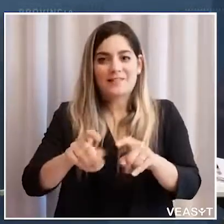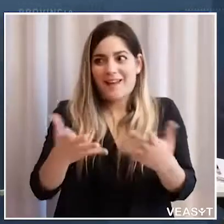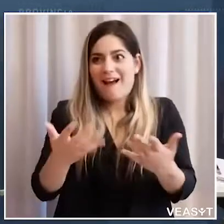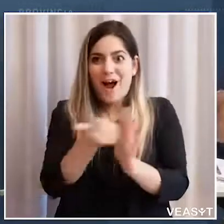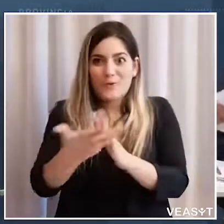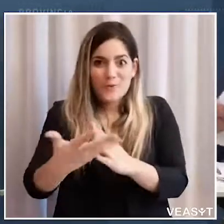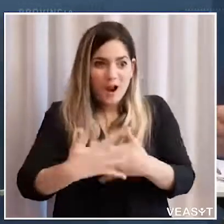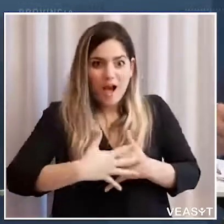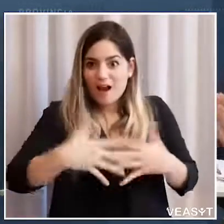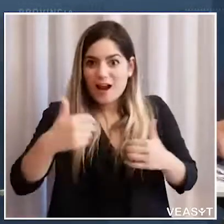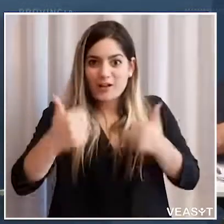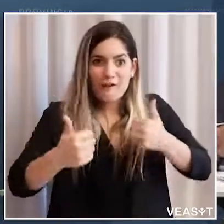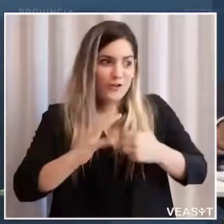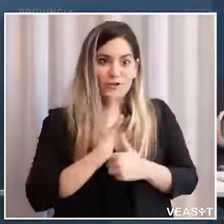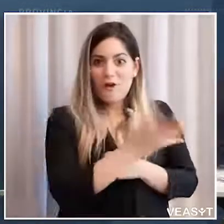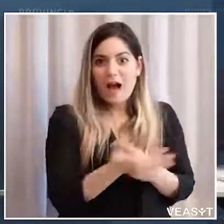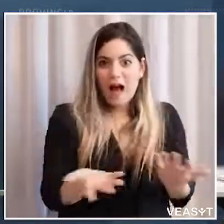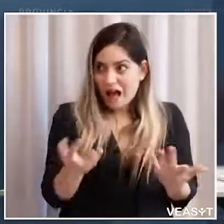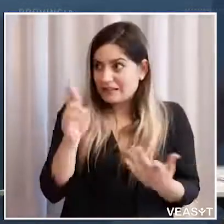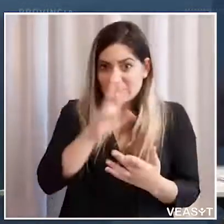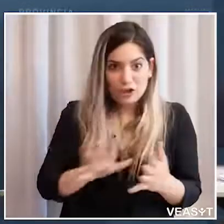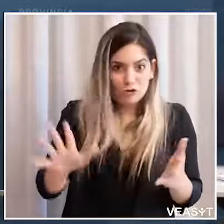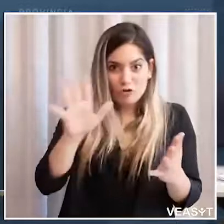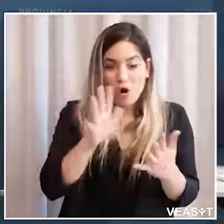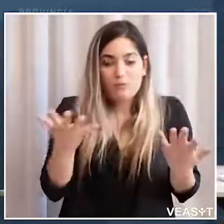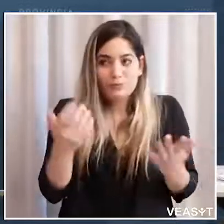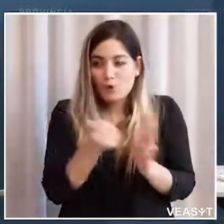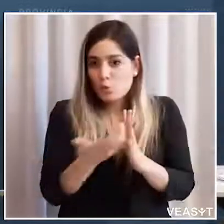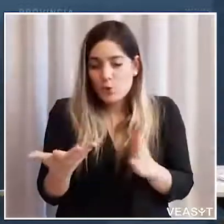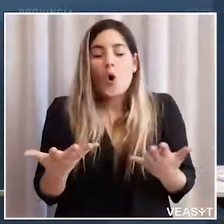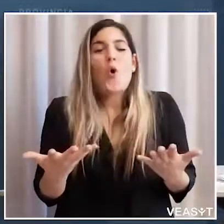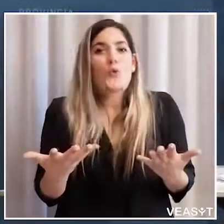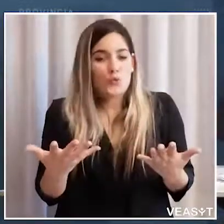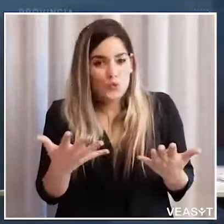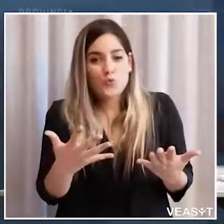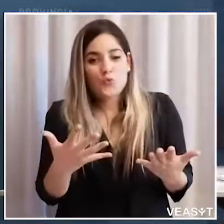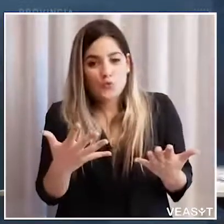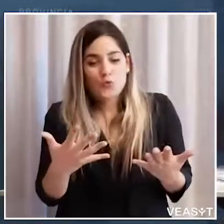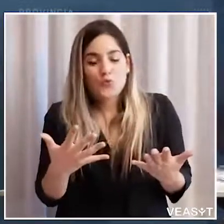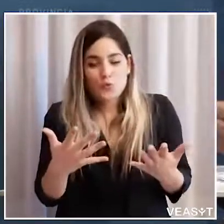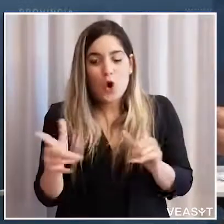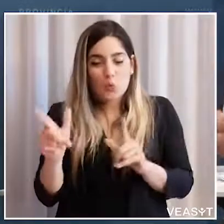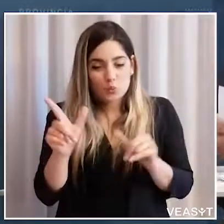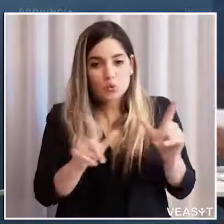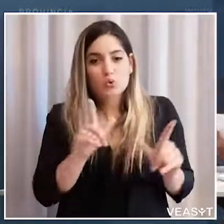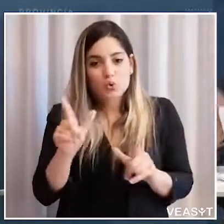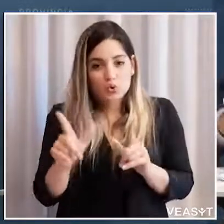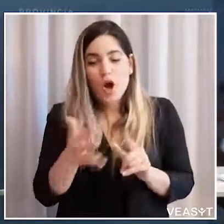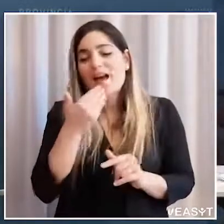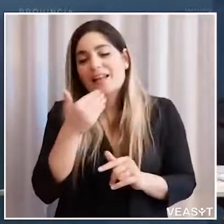notevole che confronto tante altre realtà che mette un numero straordinario anche qua grazie al laboratorio